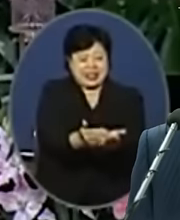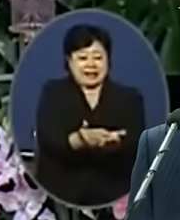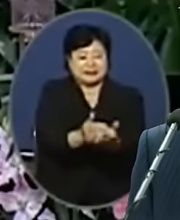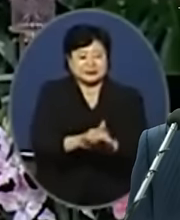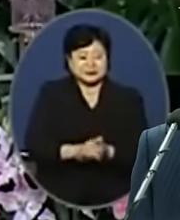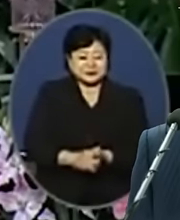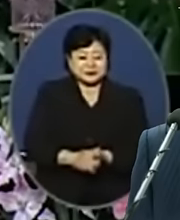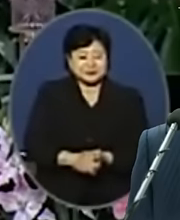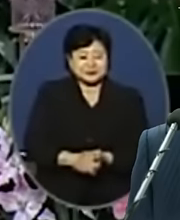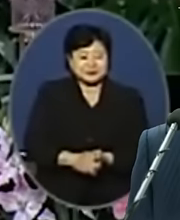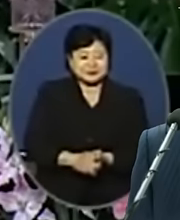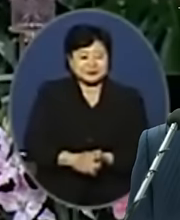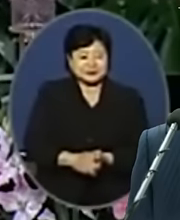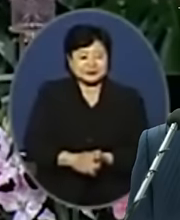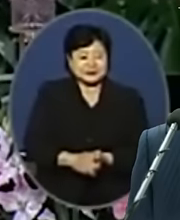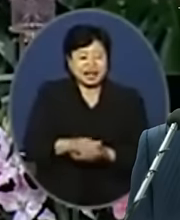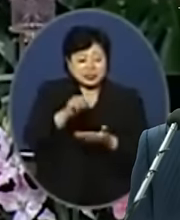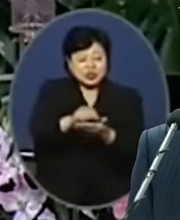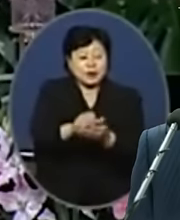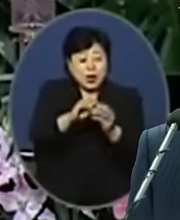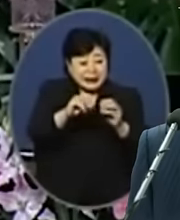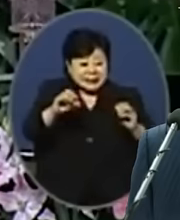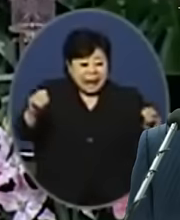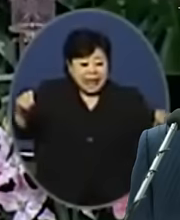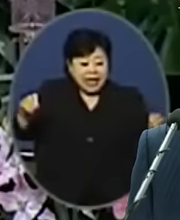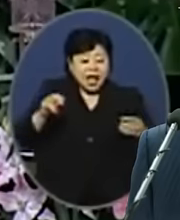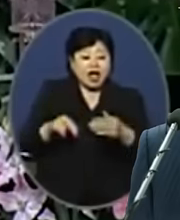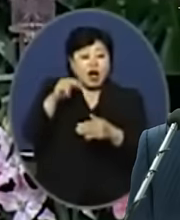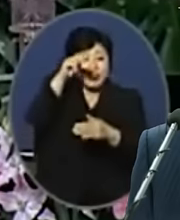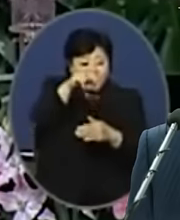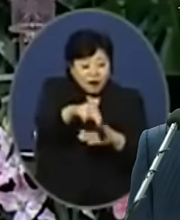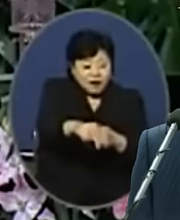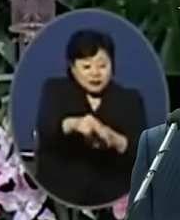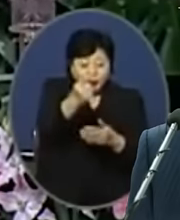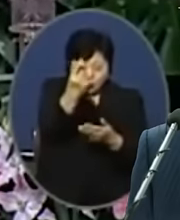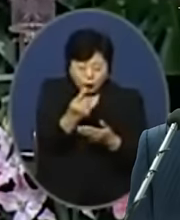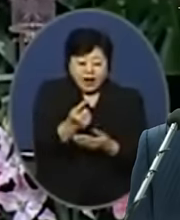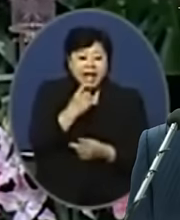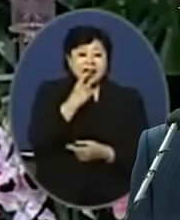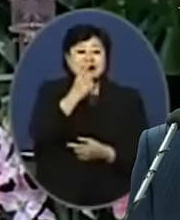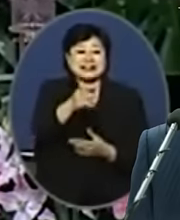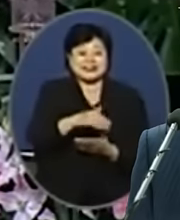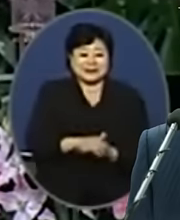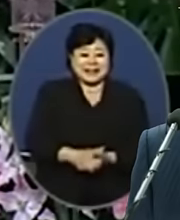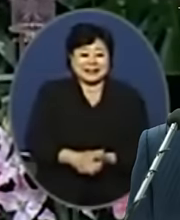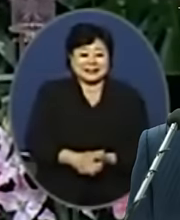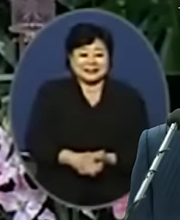그들이 정복할 땅을 그려서 오라고